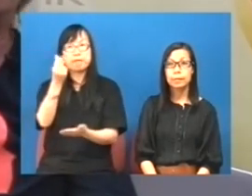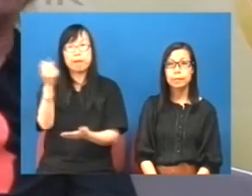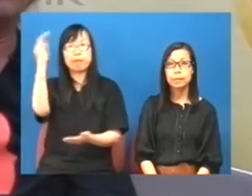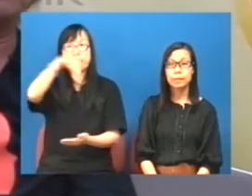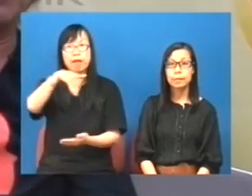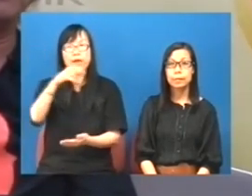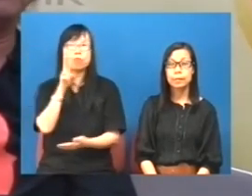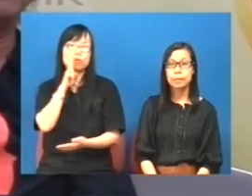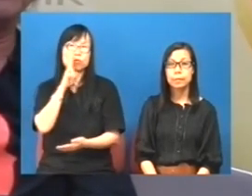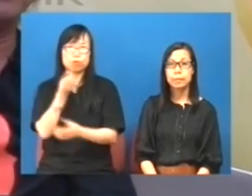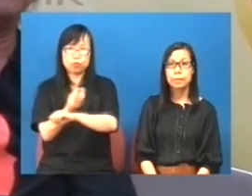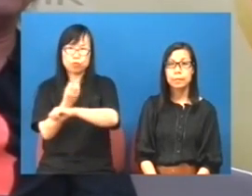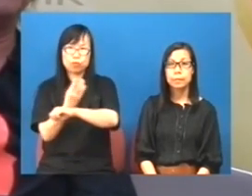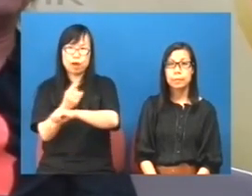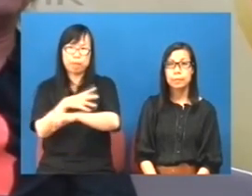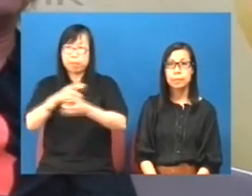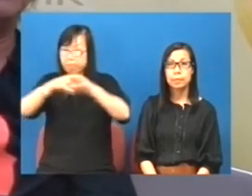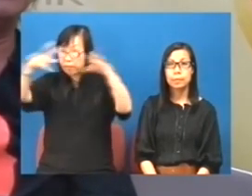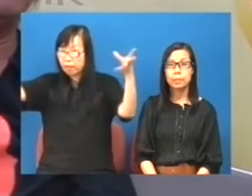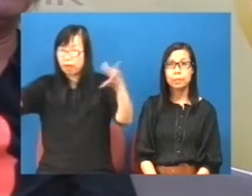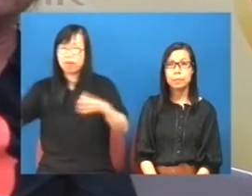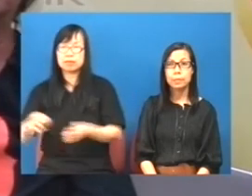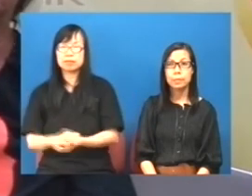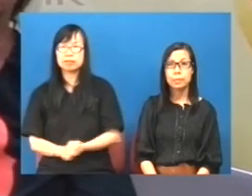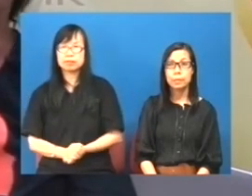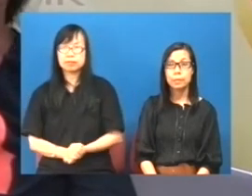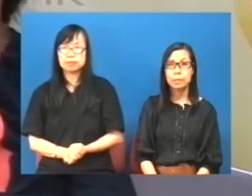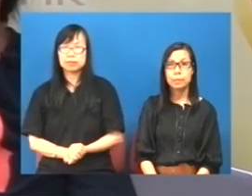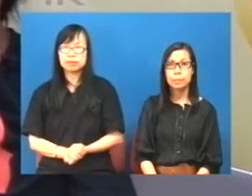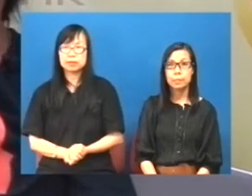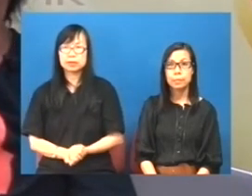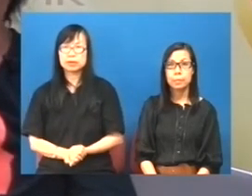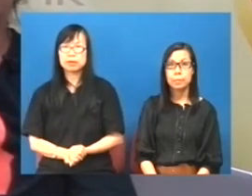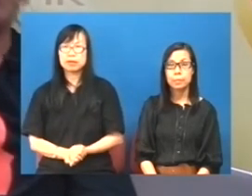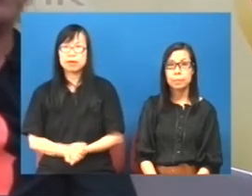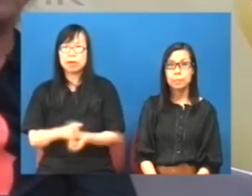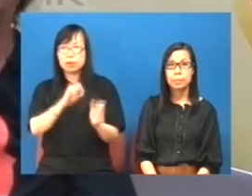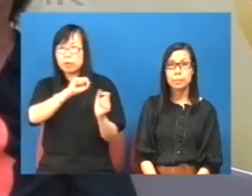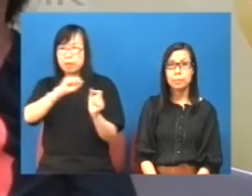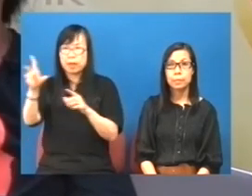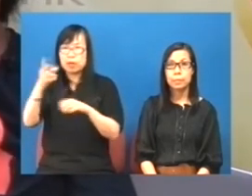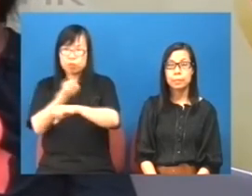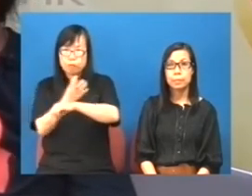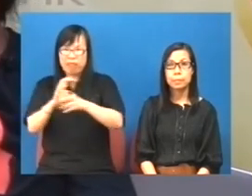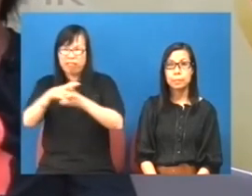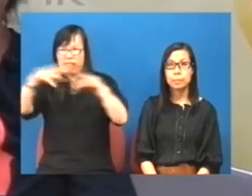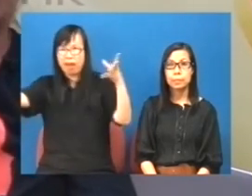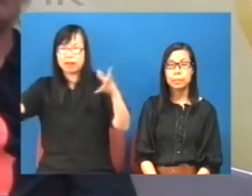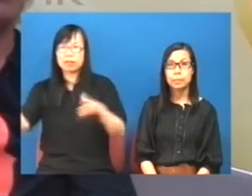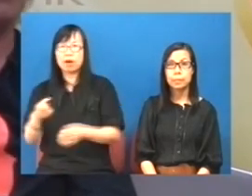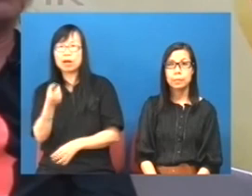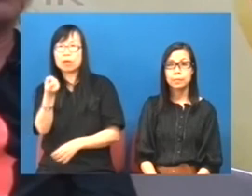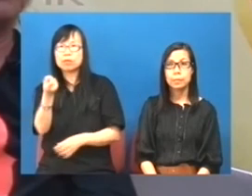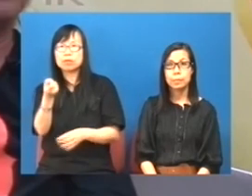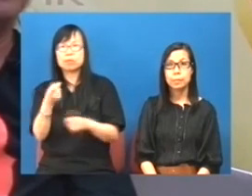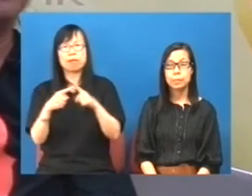好像荃灣那麼大面積不止你比荃灣大那好了只是少數人